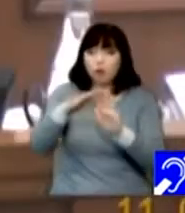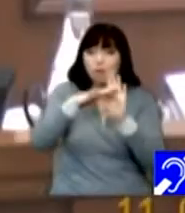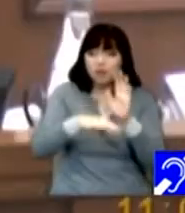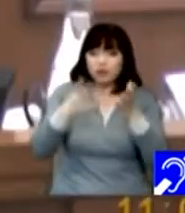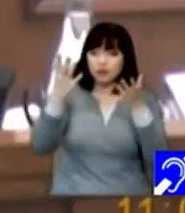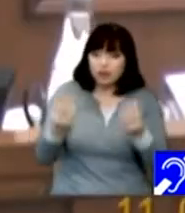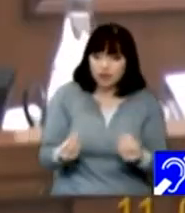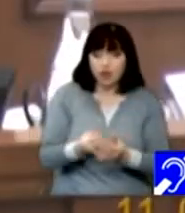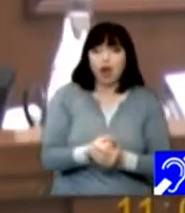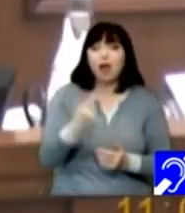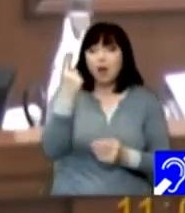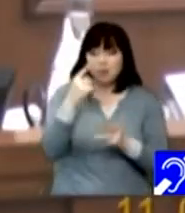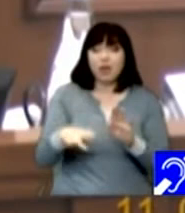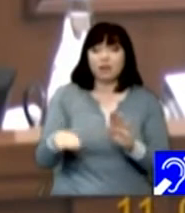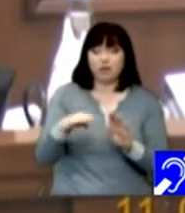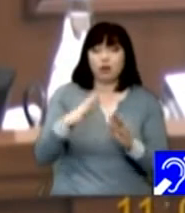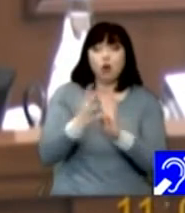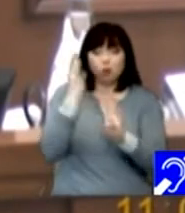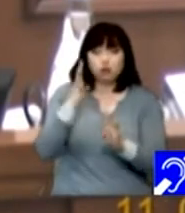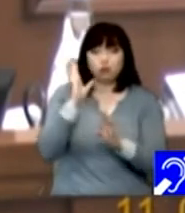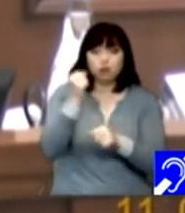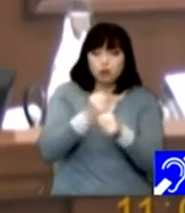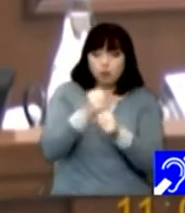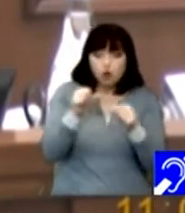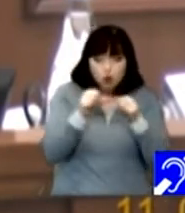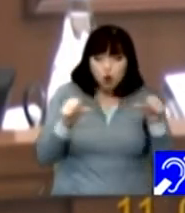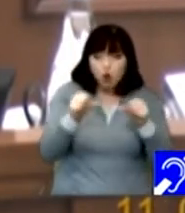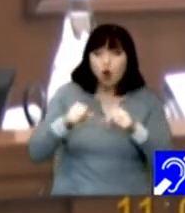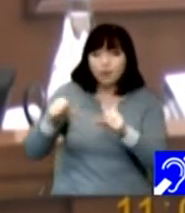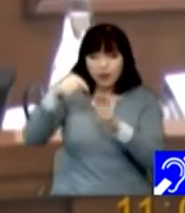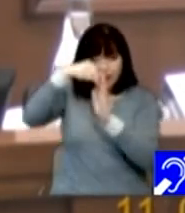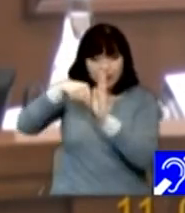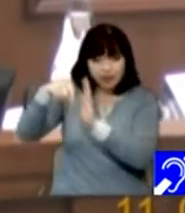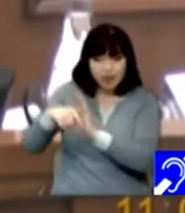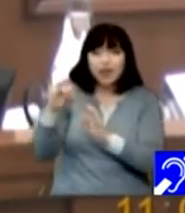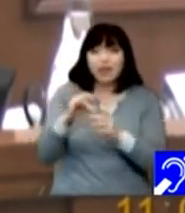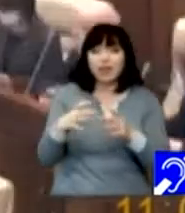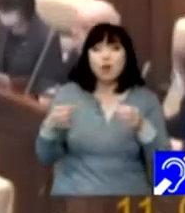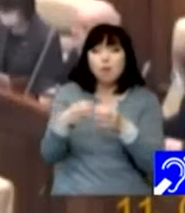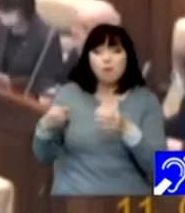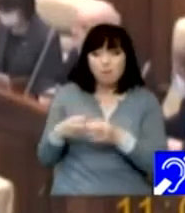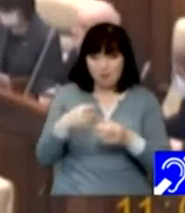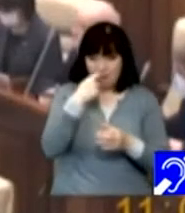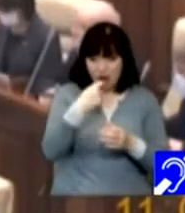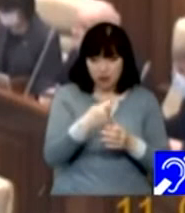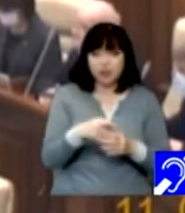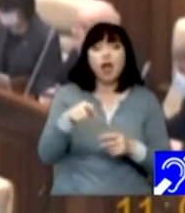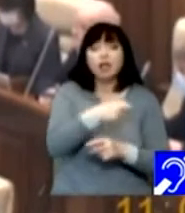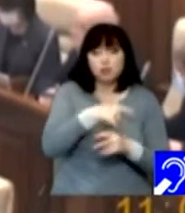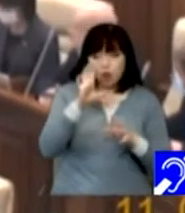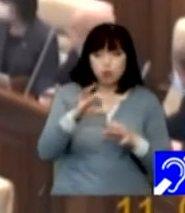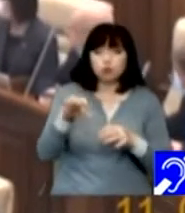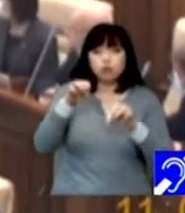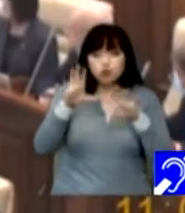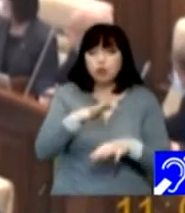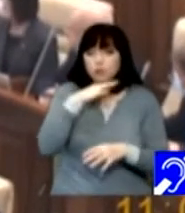zi. În prima etapă, parlamentarii vor lucra în comisiile permanente și în cadrul fracțiunilor. Deputații vor aborda mai multe